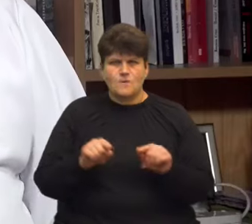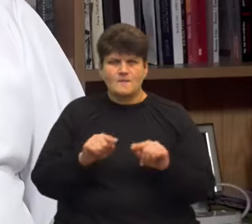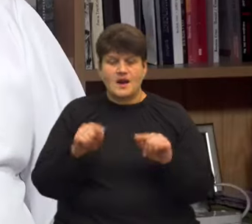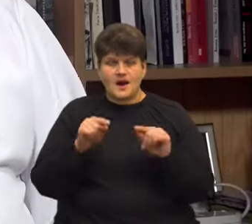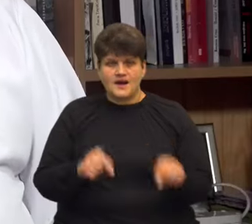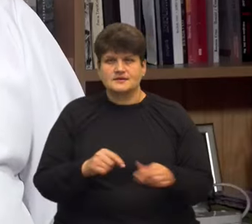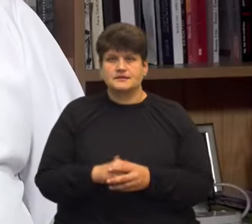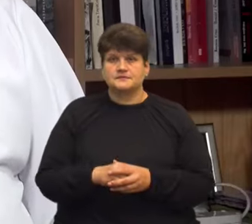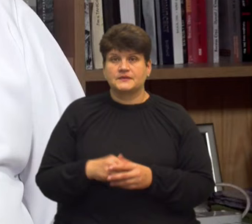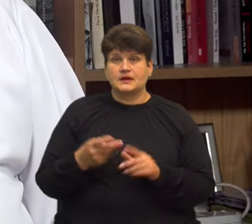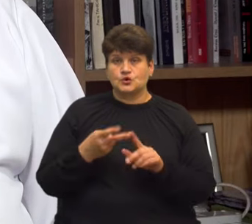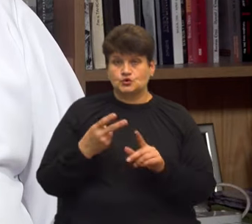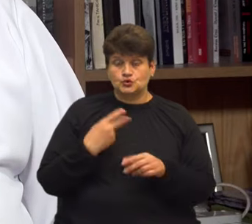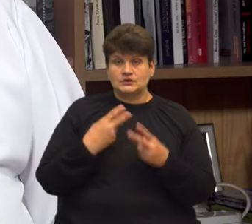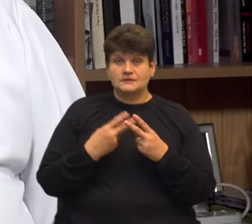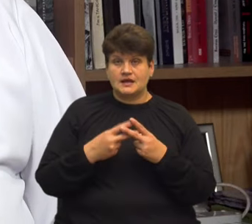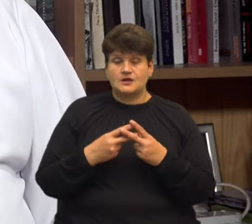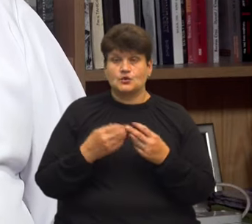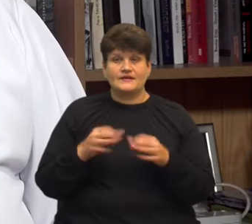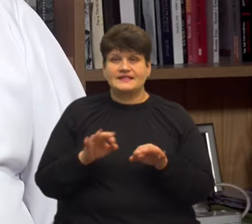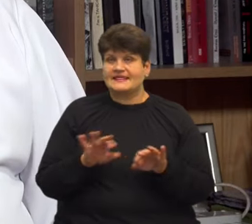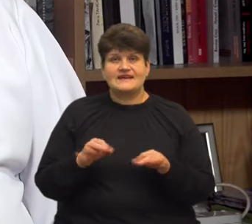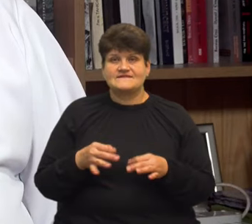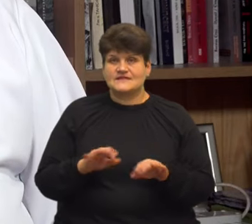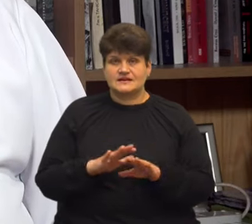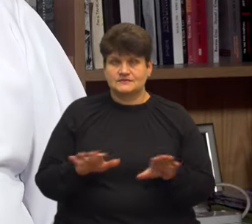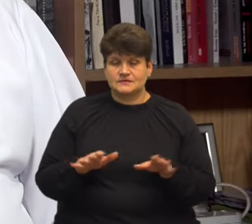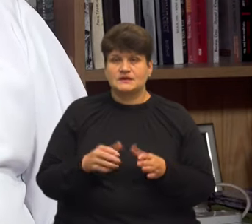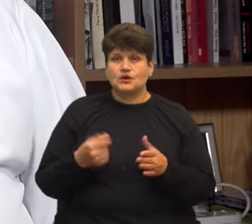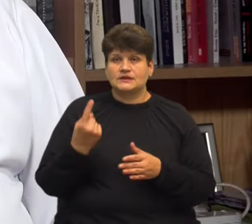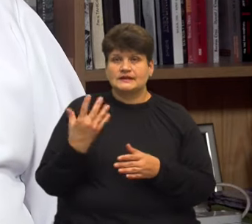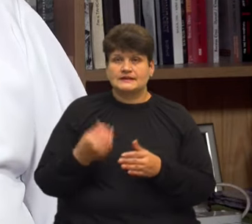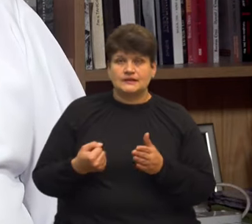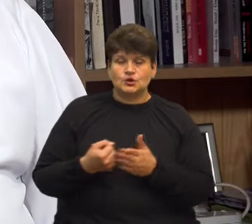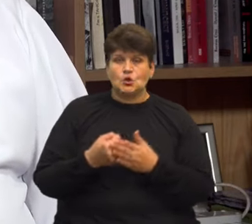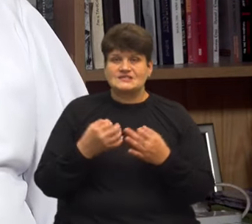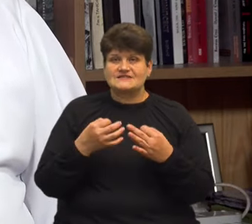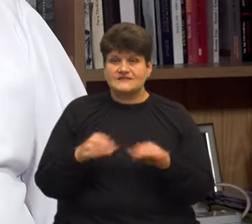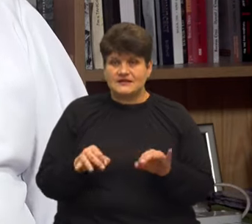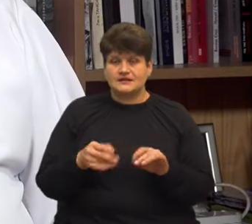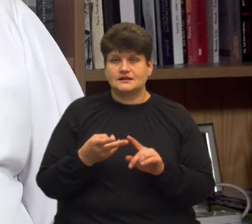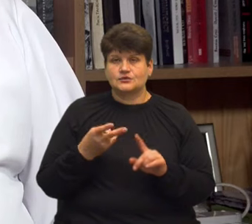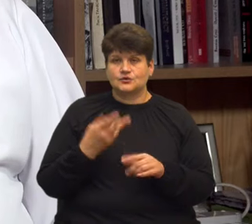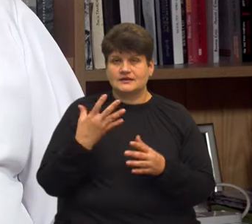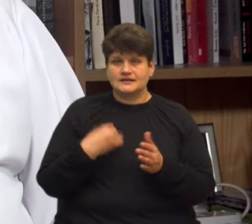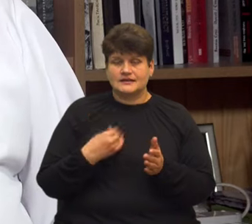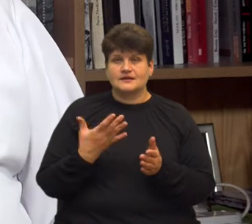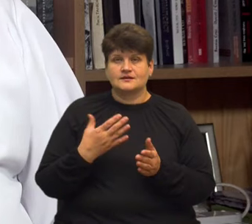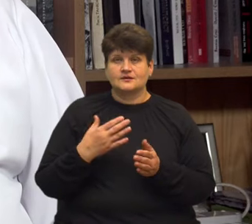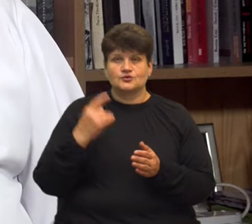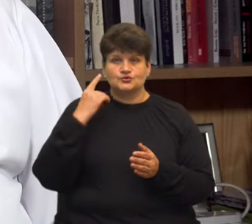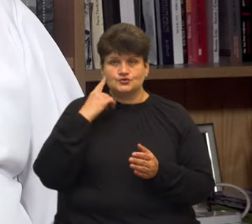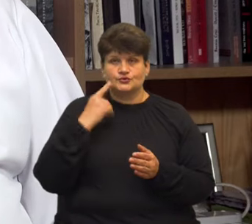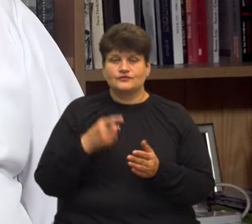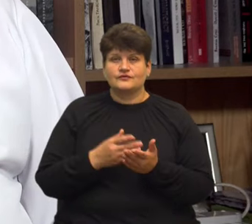мене з цього другого кримінального в'язнення не випустили. За день до звільнення я мав вже звільнятися, на другий день тут по селектору чую об'яву, що в